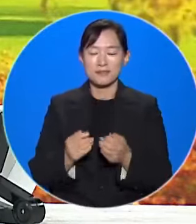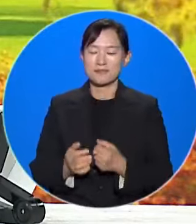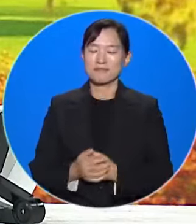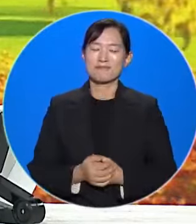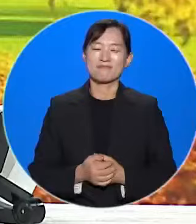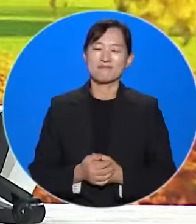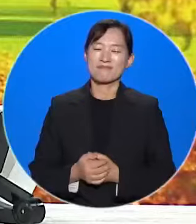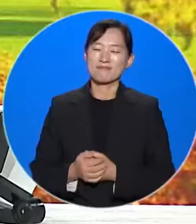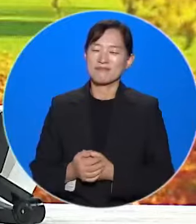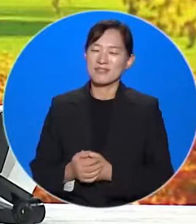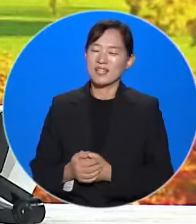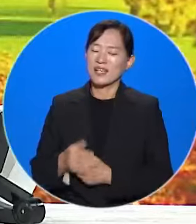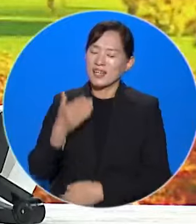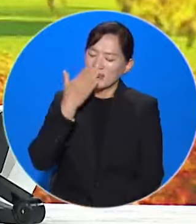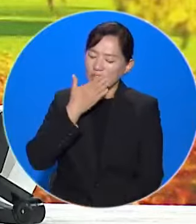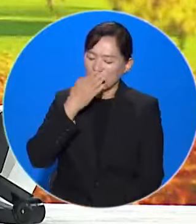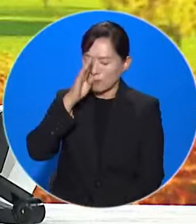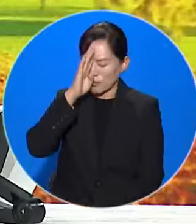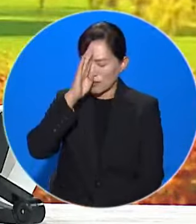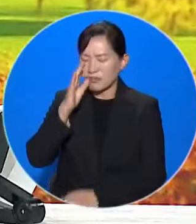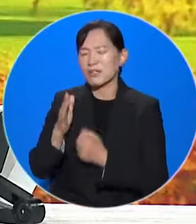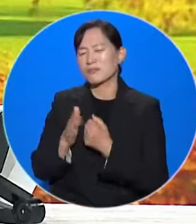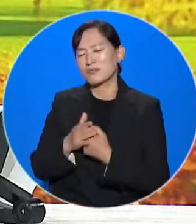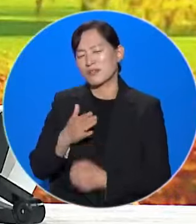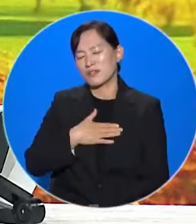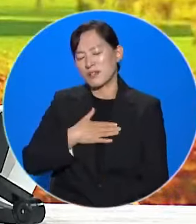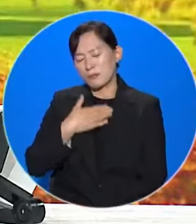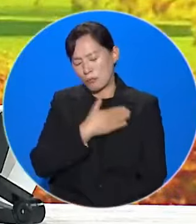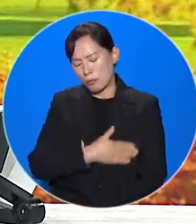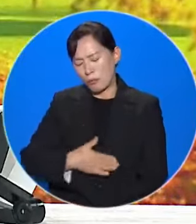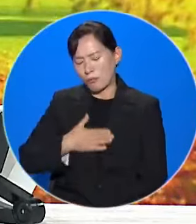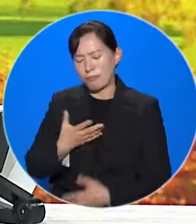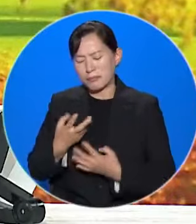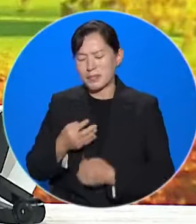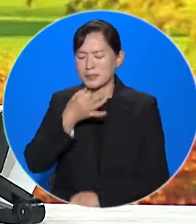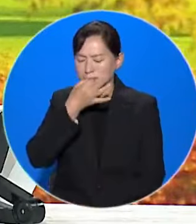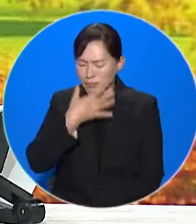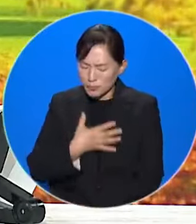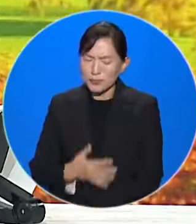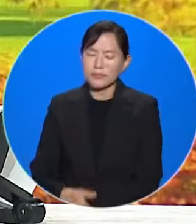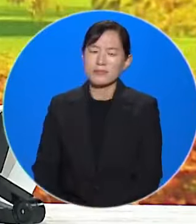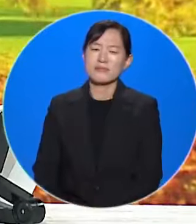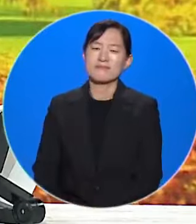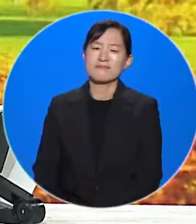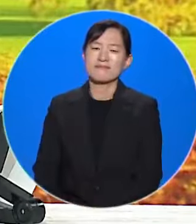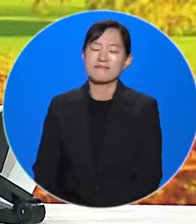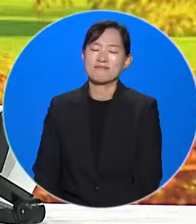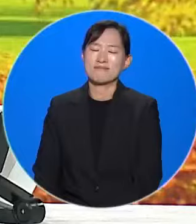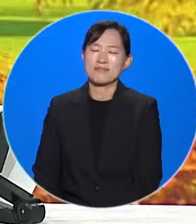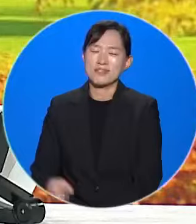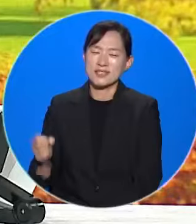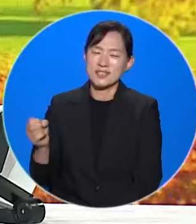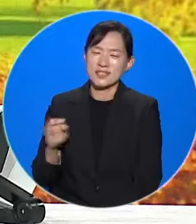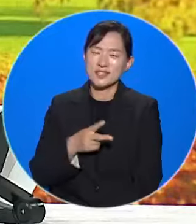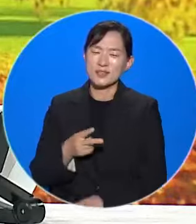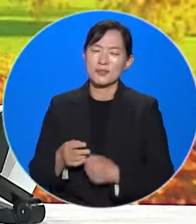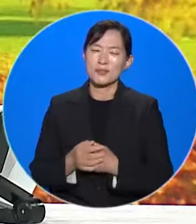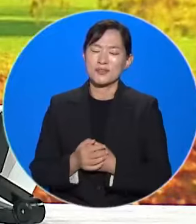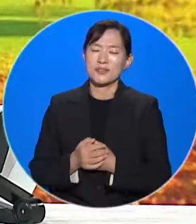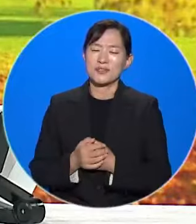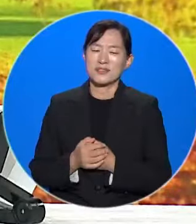제목이요? 네. 네. 당뇨 때문에 지금 많이 힘들고요. 네. 그리고 또 뭐냐면요. 평상시